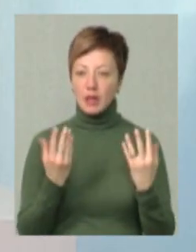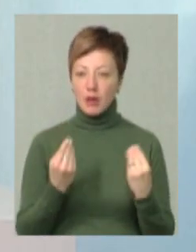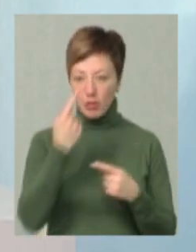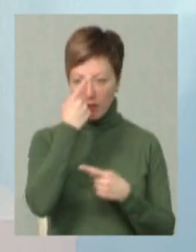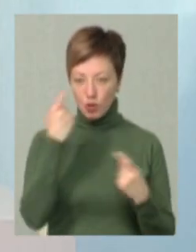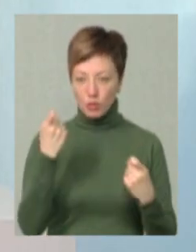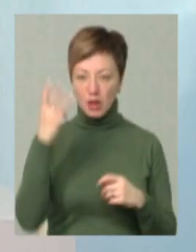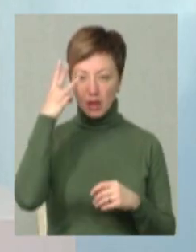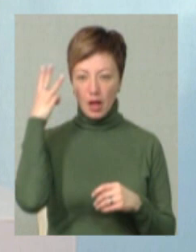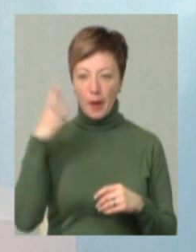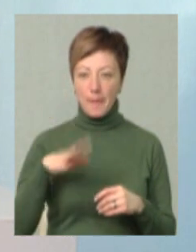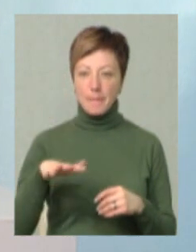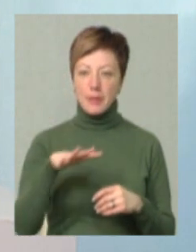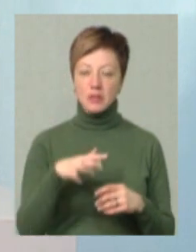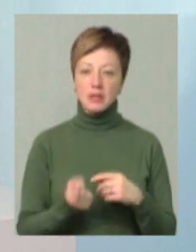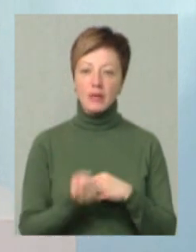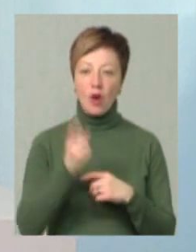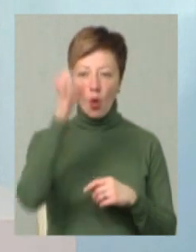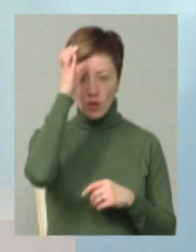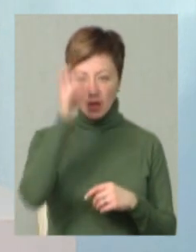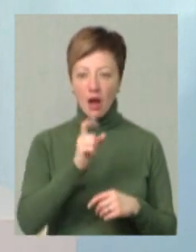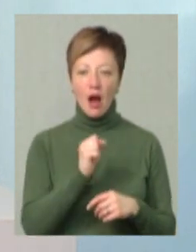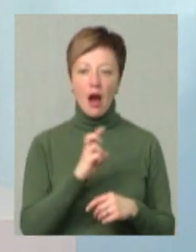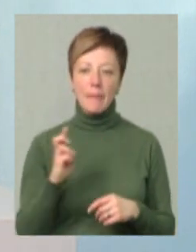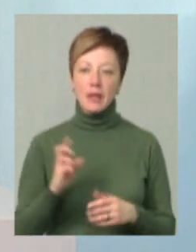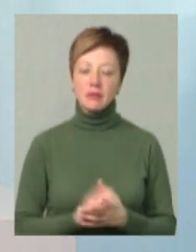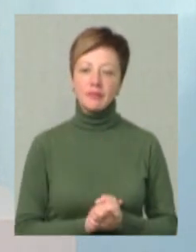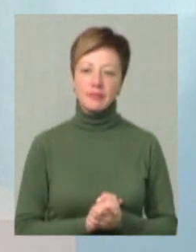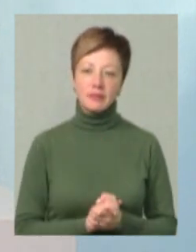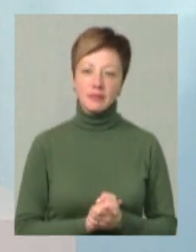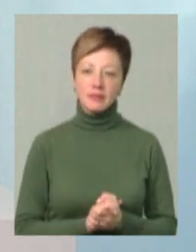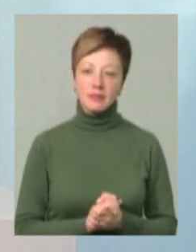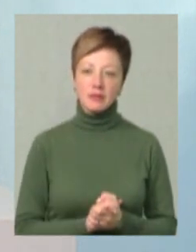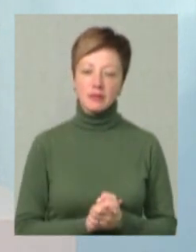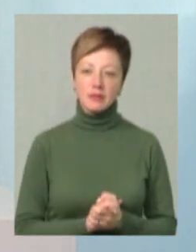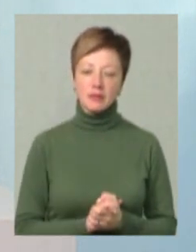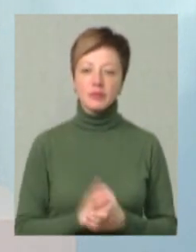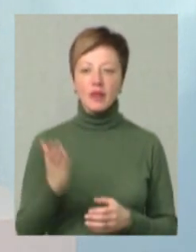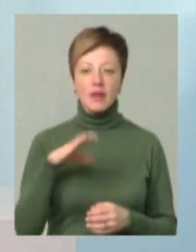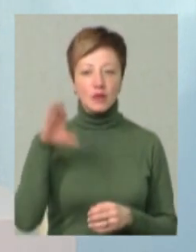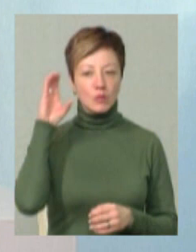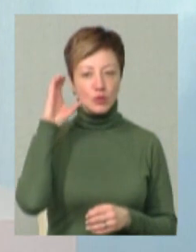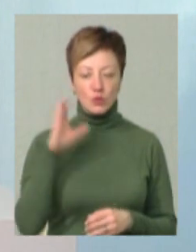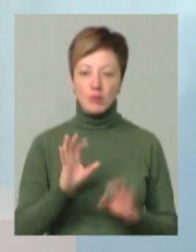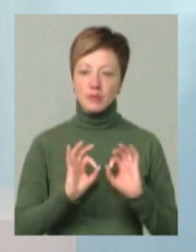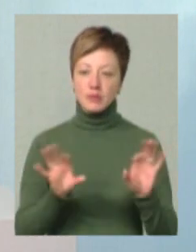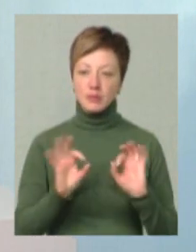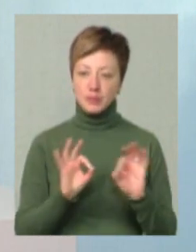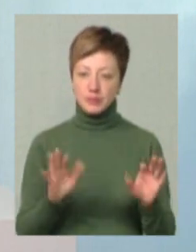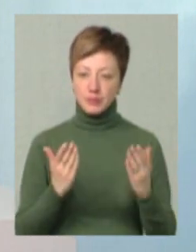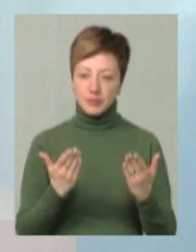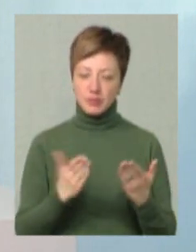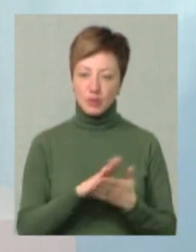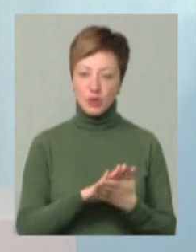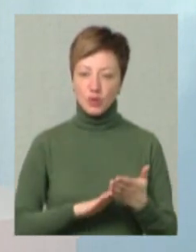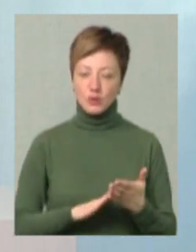повідомив про те, що на Хмельниччині з'явився освітній хаб. Давайте послухаємо пряму мову Сергія